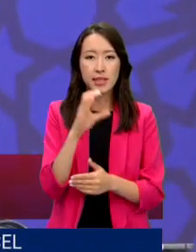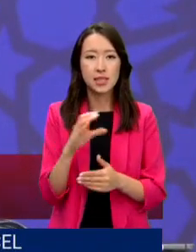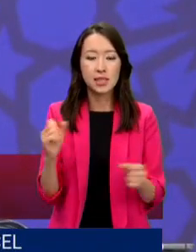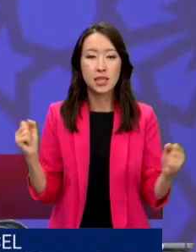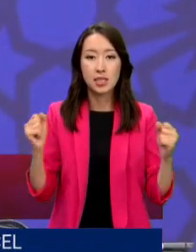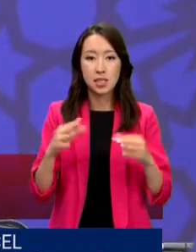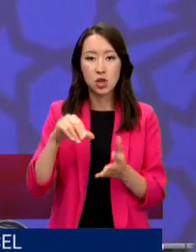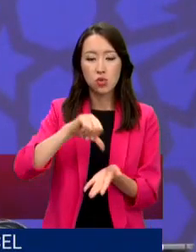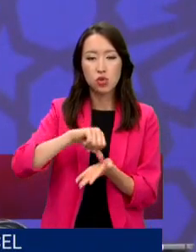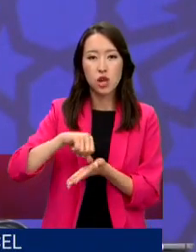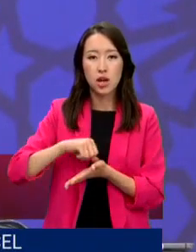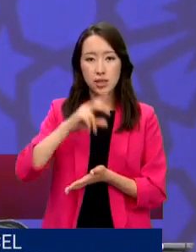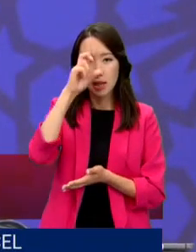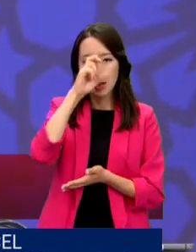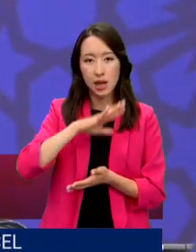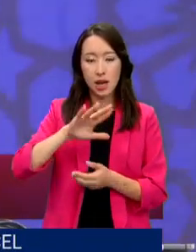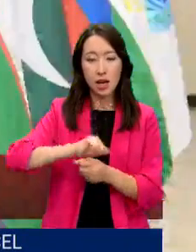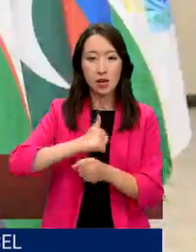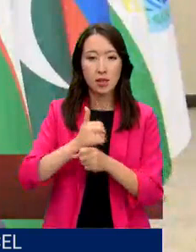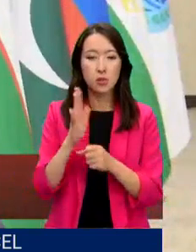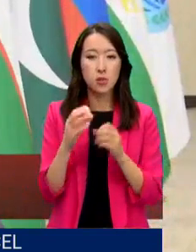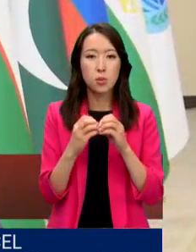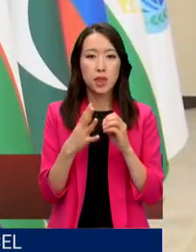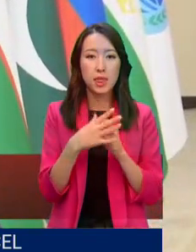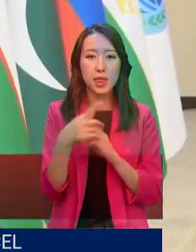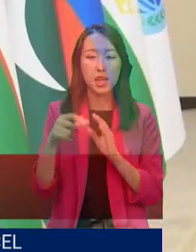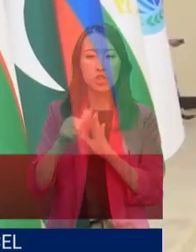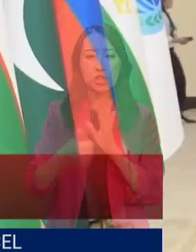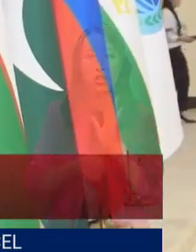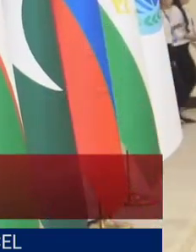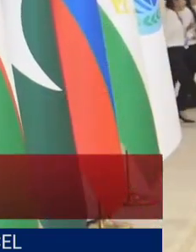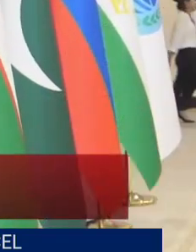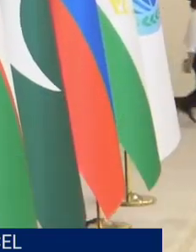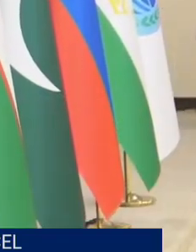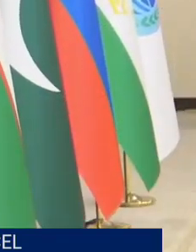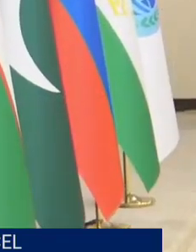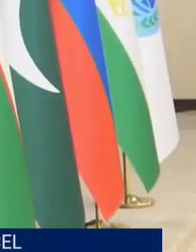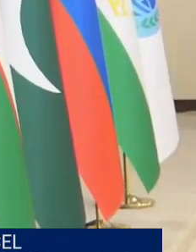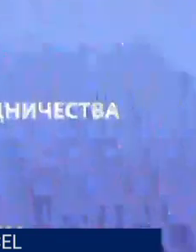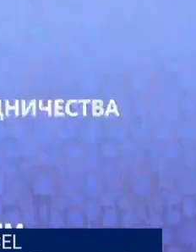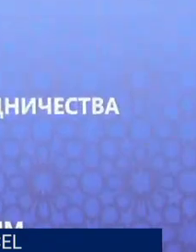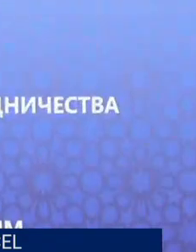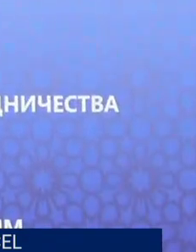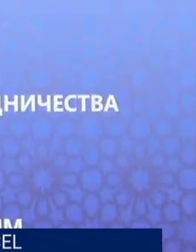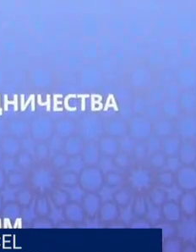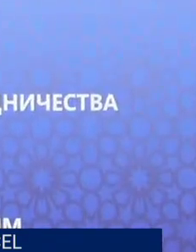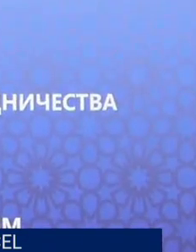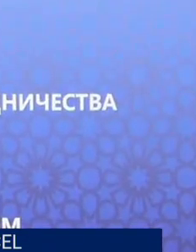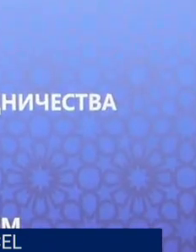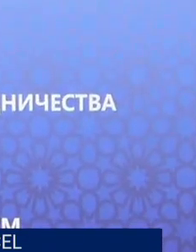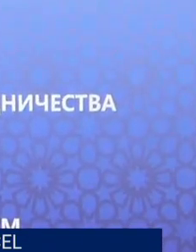саммита с участием глав государств. Он пройдет 15-16 сентября в узбекском Самарканде.